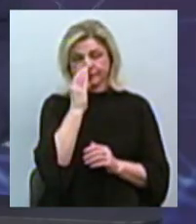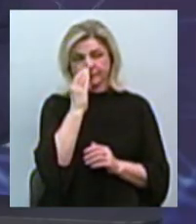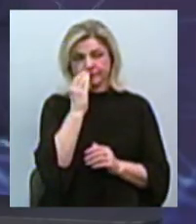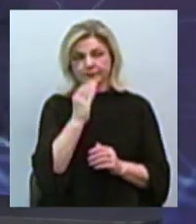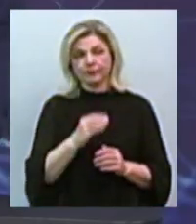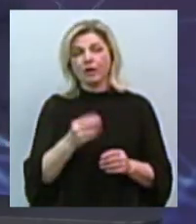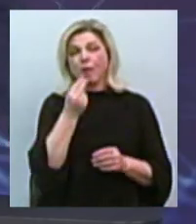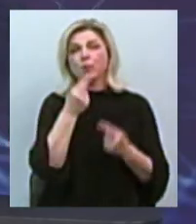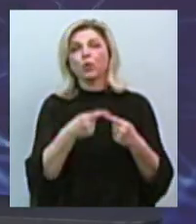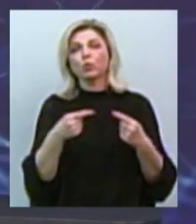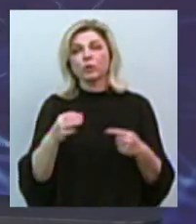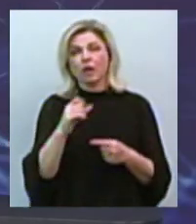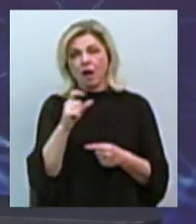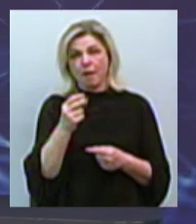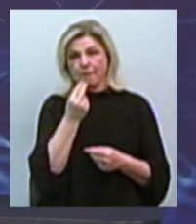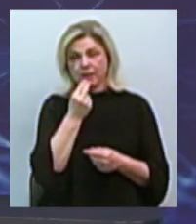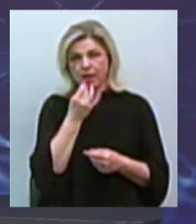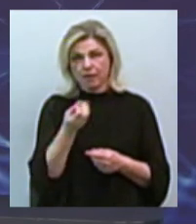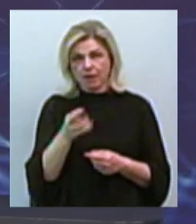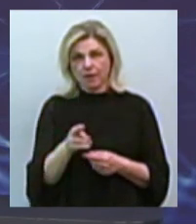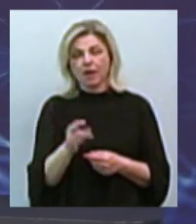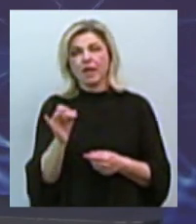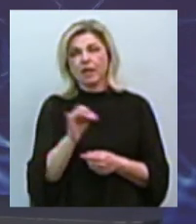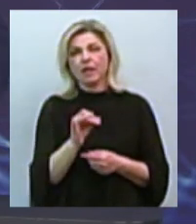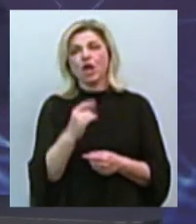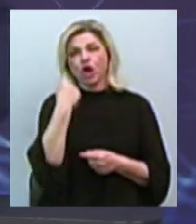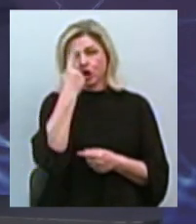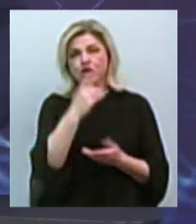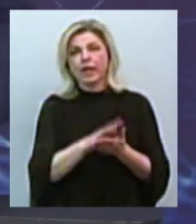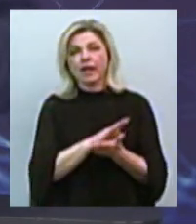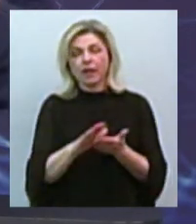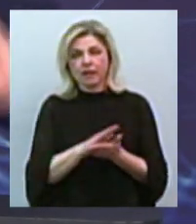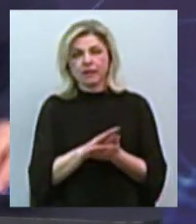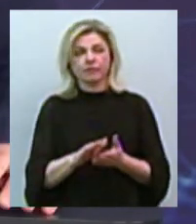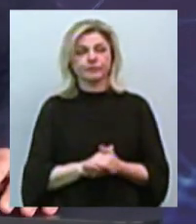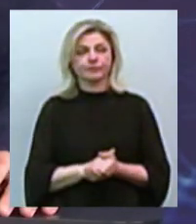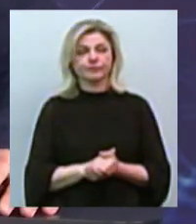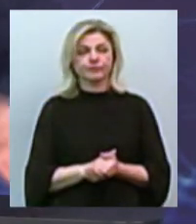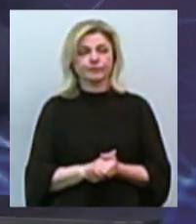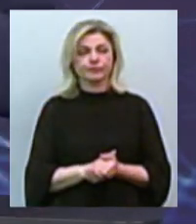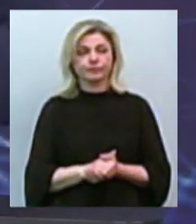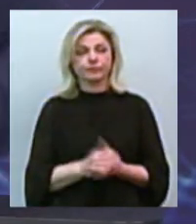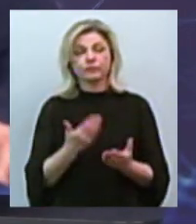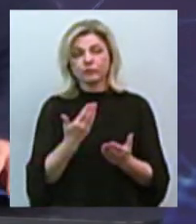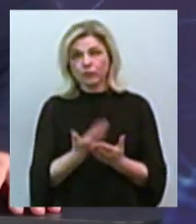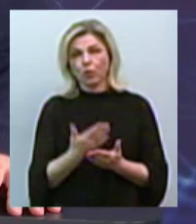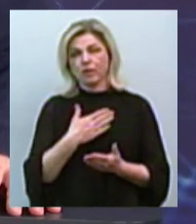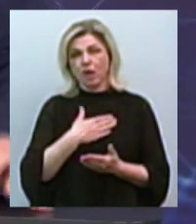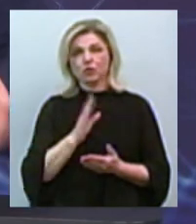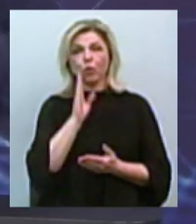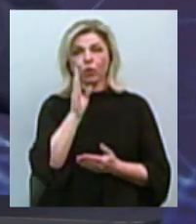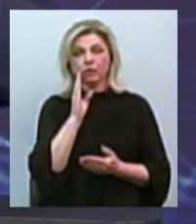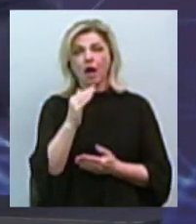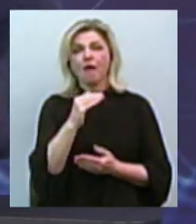опять-таки, продуктов питания и средств личной гигиены, ну, за исключением антисептика. И то вот сегодня утром наше объединение